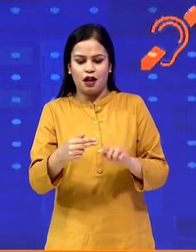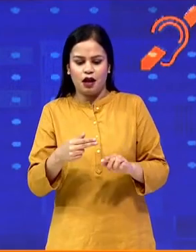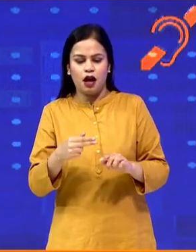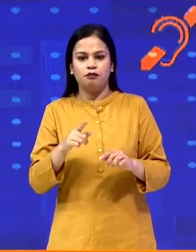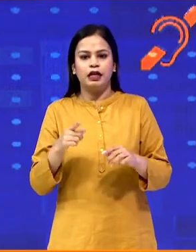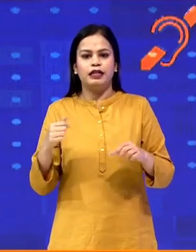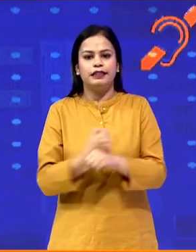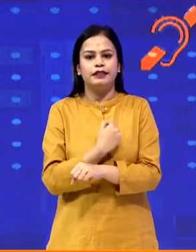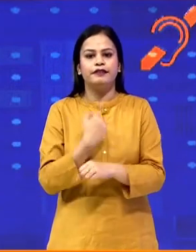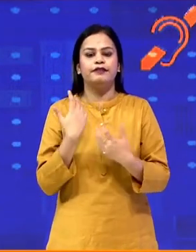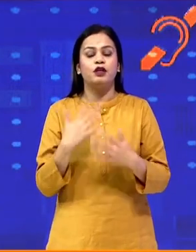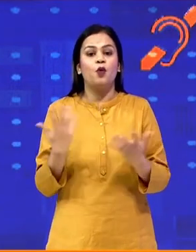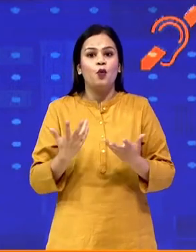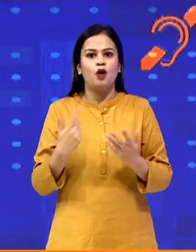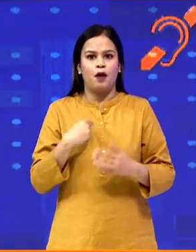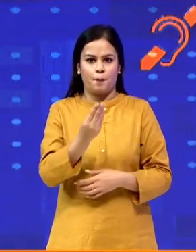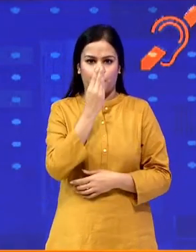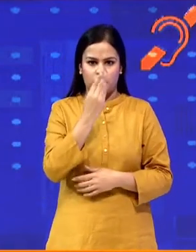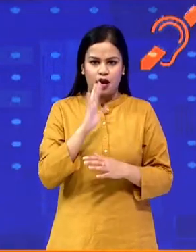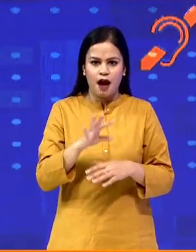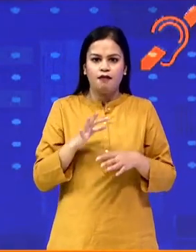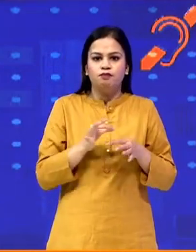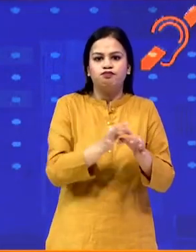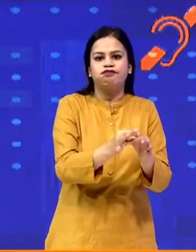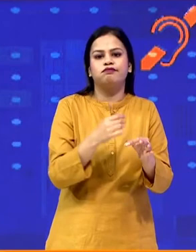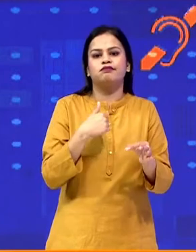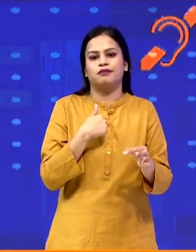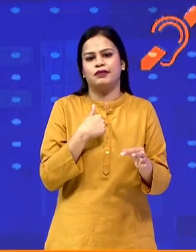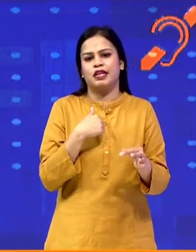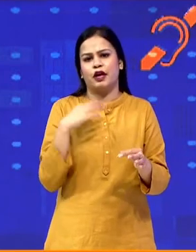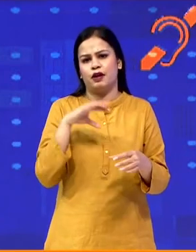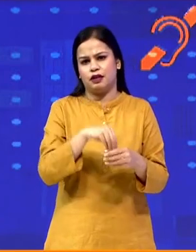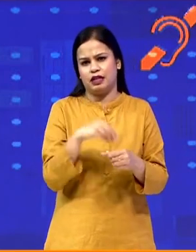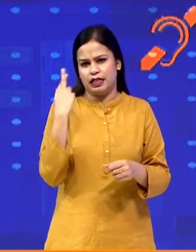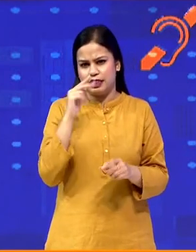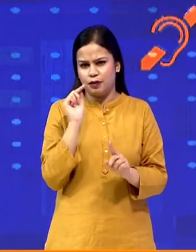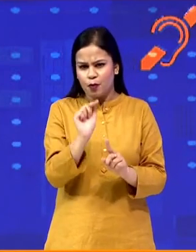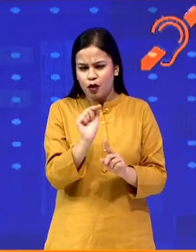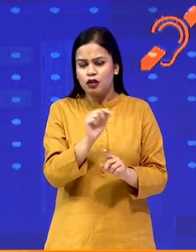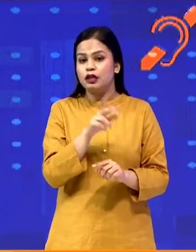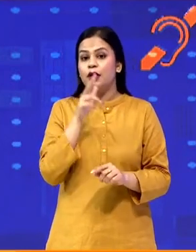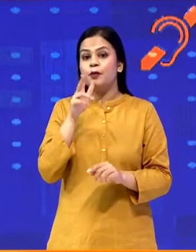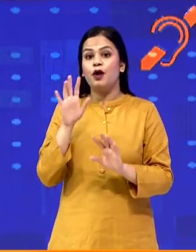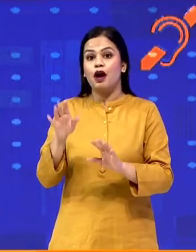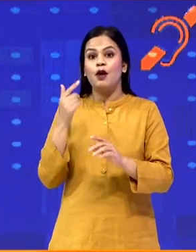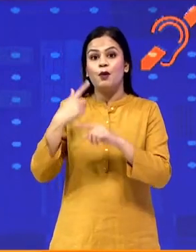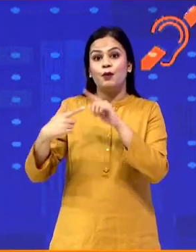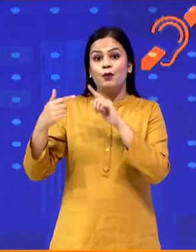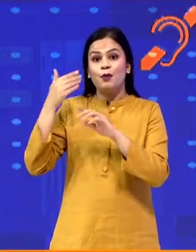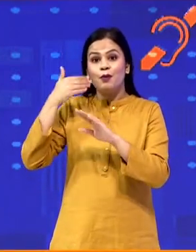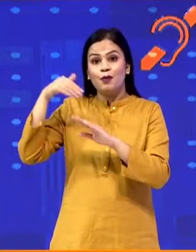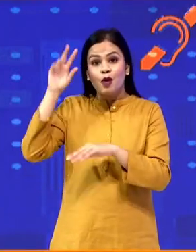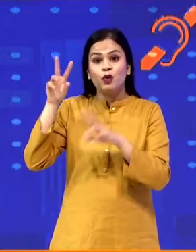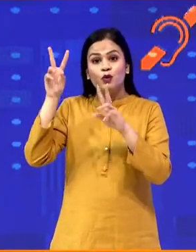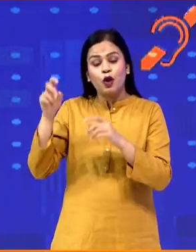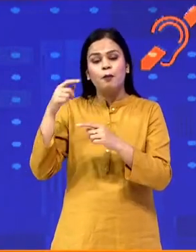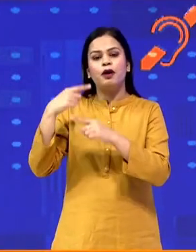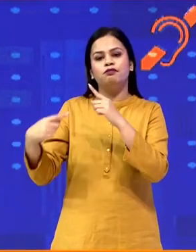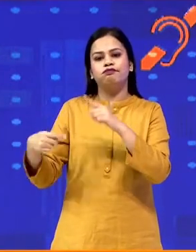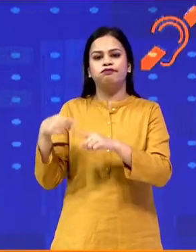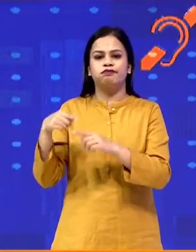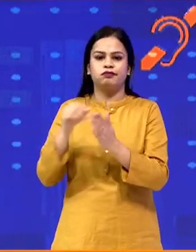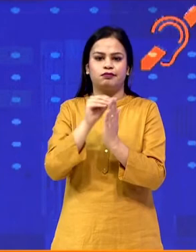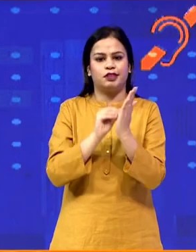मुसलमान थे माइनॉरिटी से थे मैंने हिस्ट्री की बात लिखी की उसे